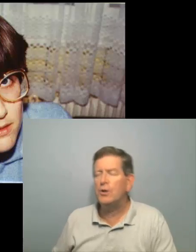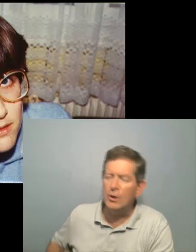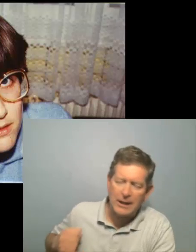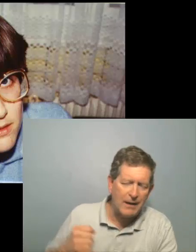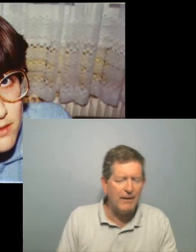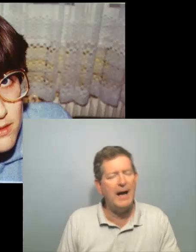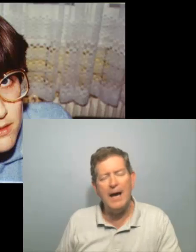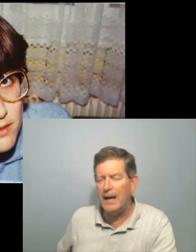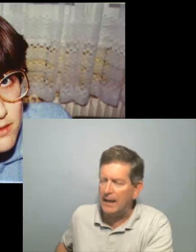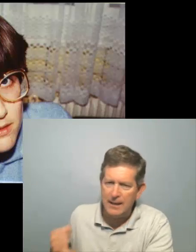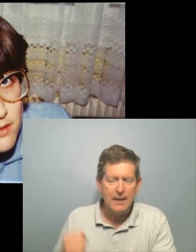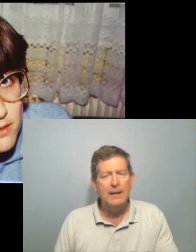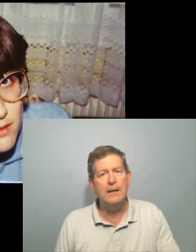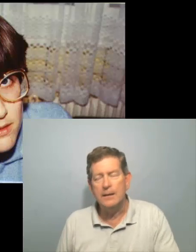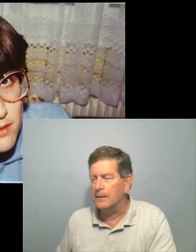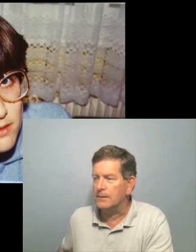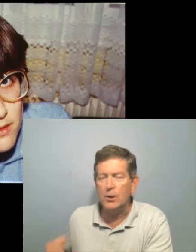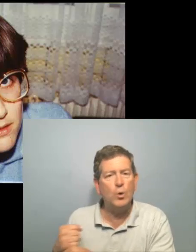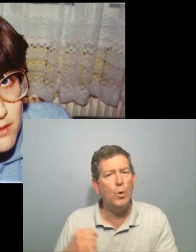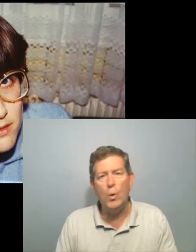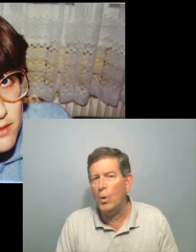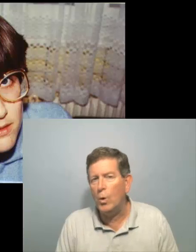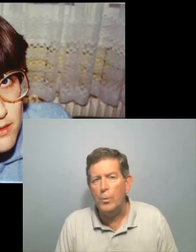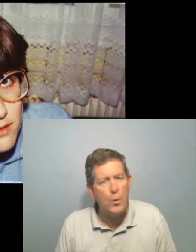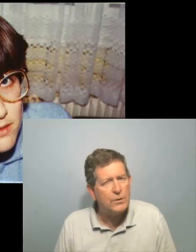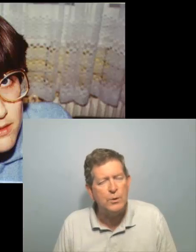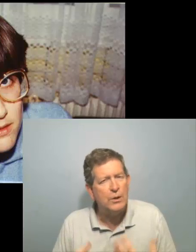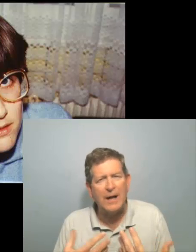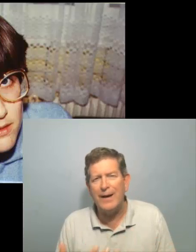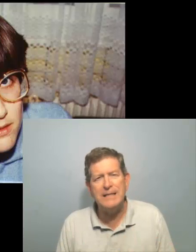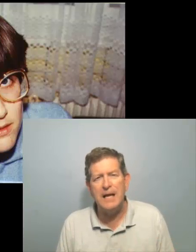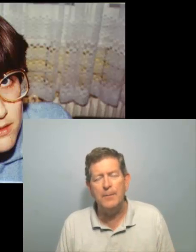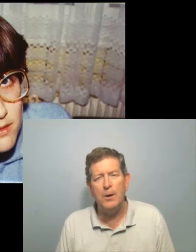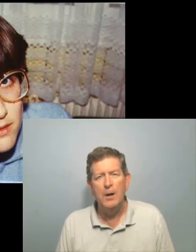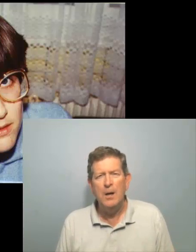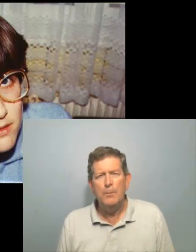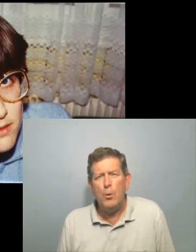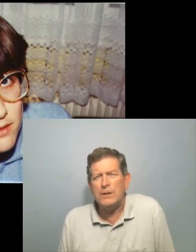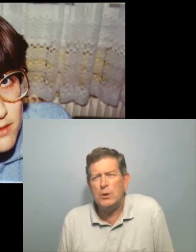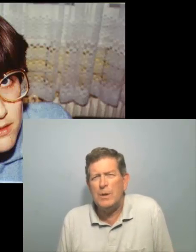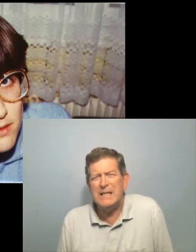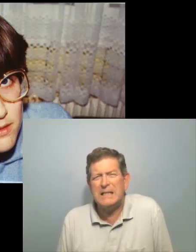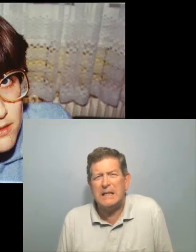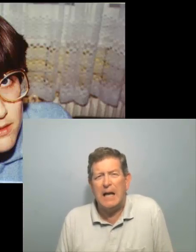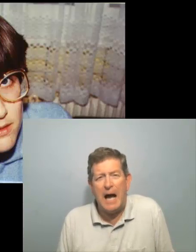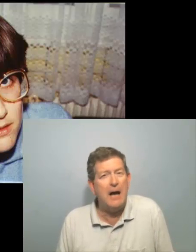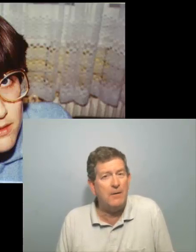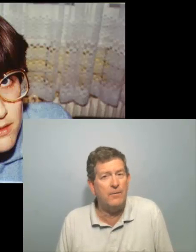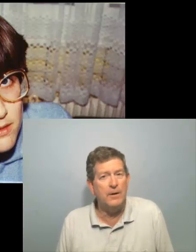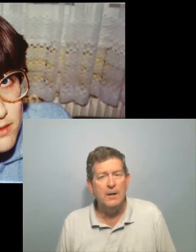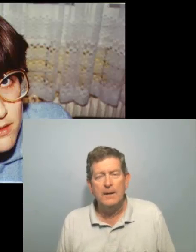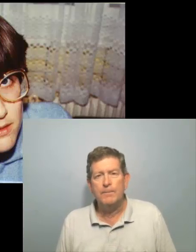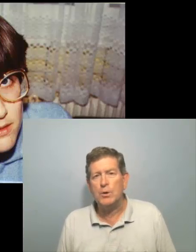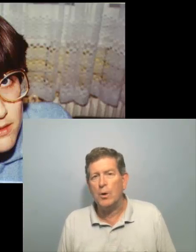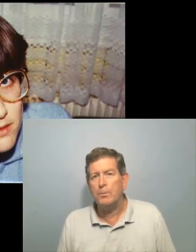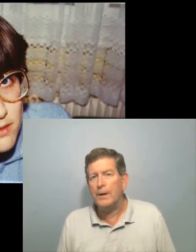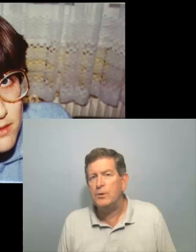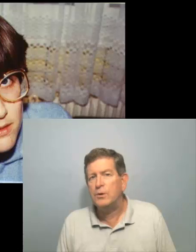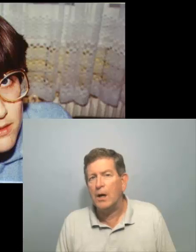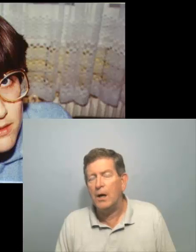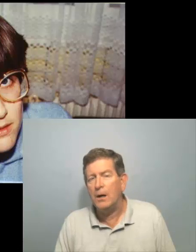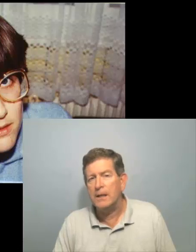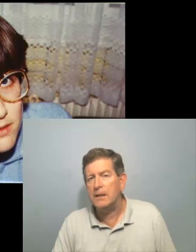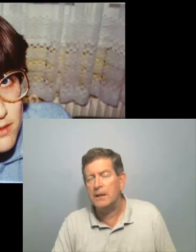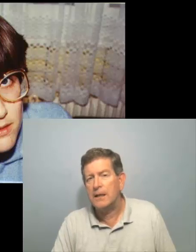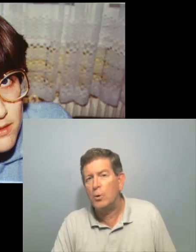pourquoi est-ce que tu travailles de trop? Pourquoi est-ce que tu travailles tellement? Pourquoi est-ce que tu es esclave de ton emploi